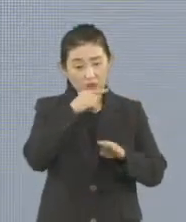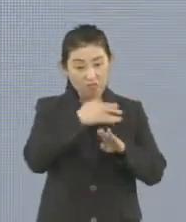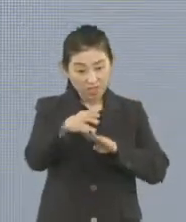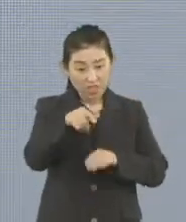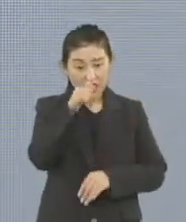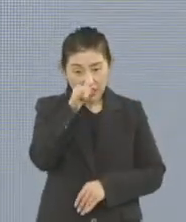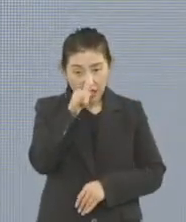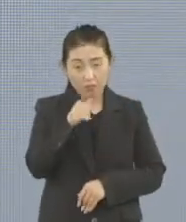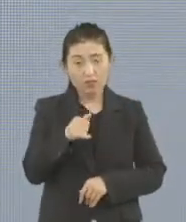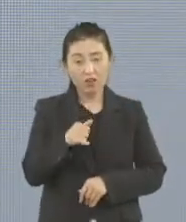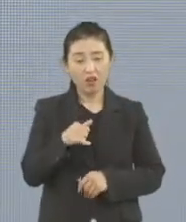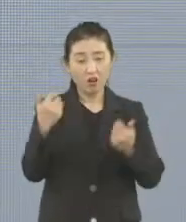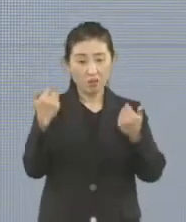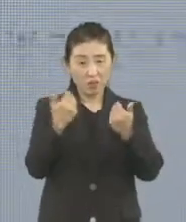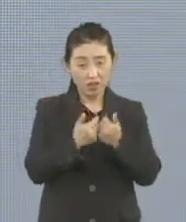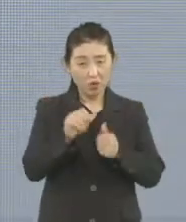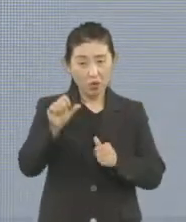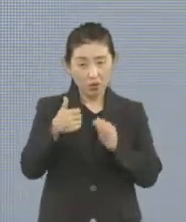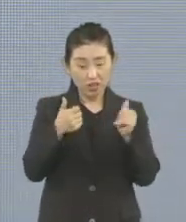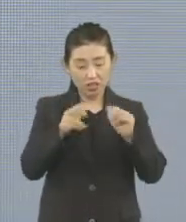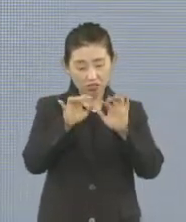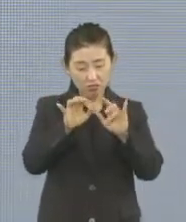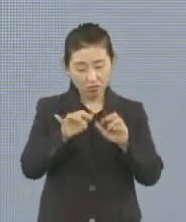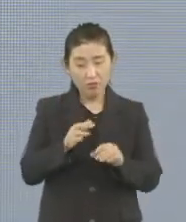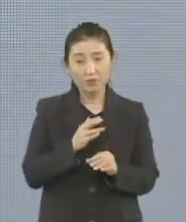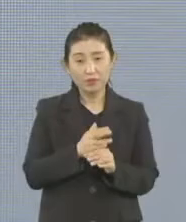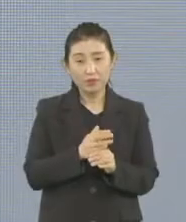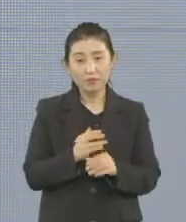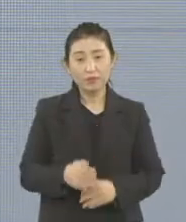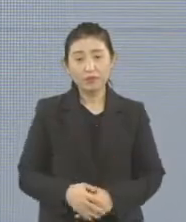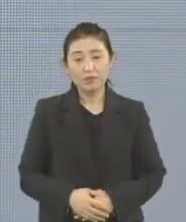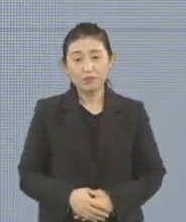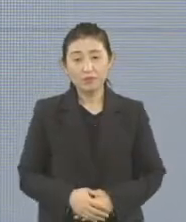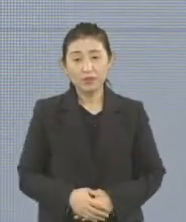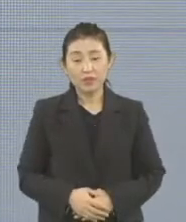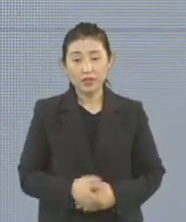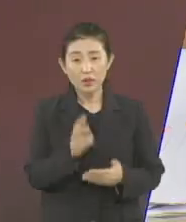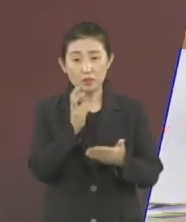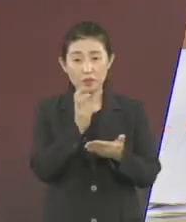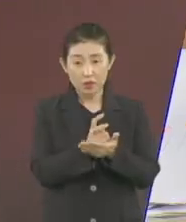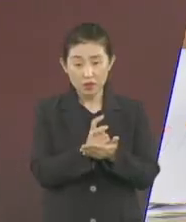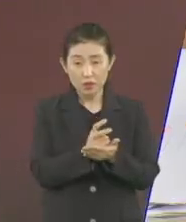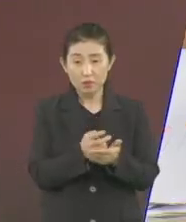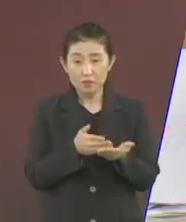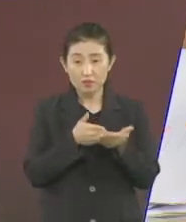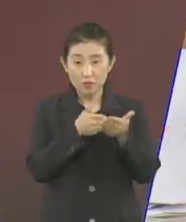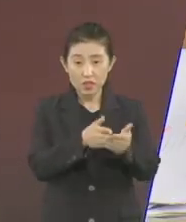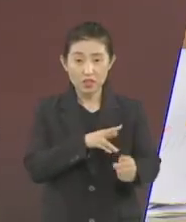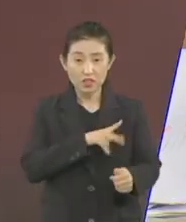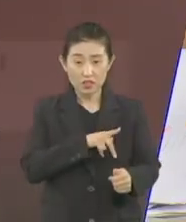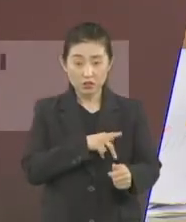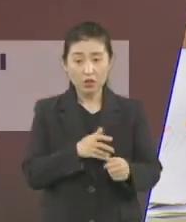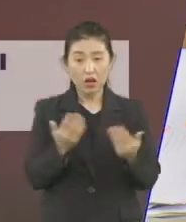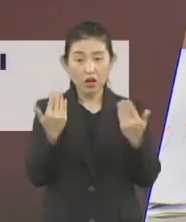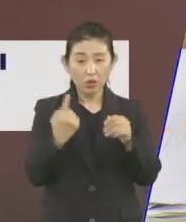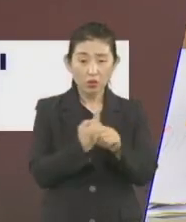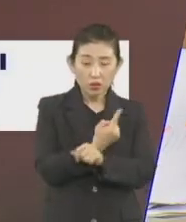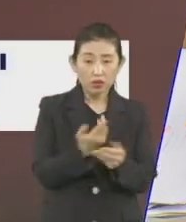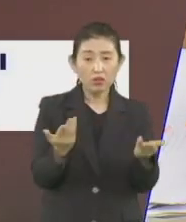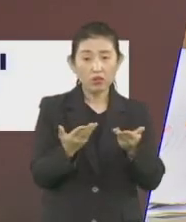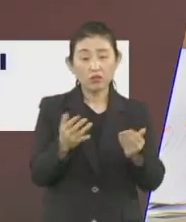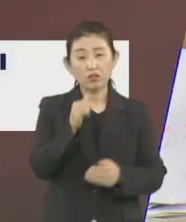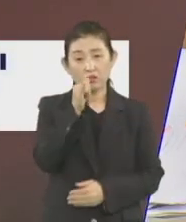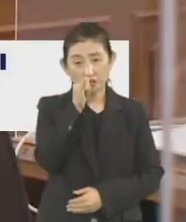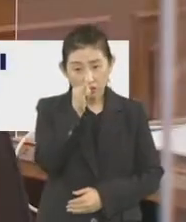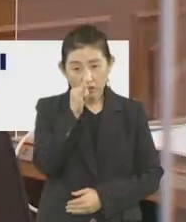학부모들이 댓글을 달며 반대와 철회 목소리를 높였습니다. 하지만 조례안을 발의한 시의원들은 누구나 학교를 벗어나면 노동을